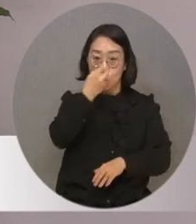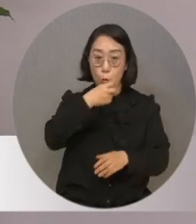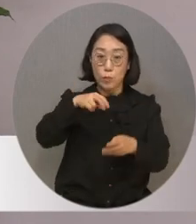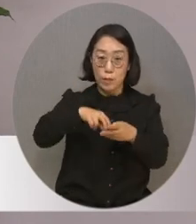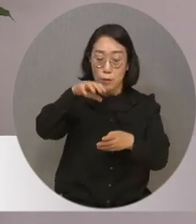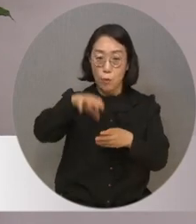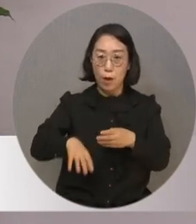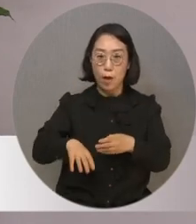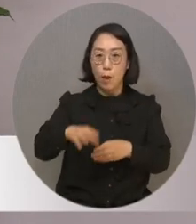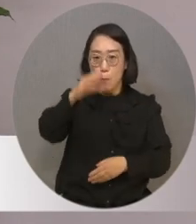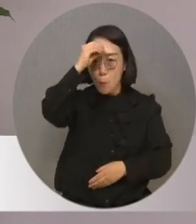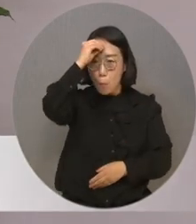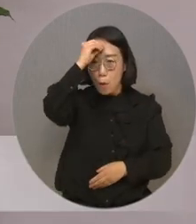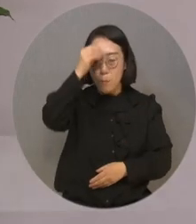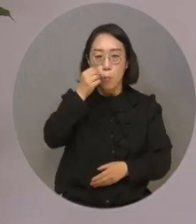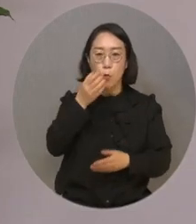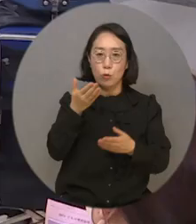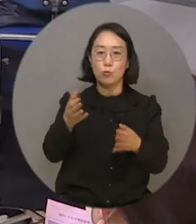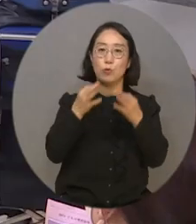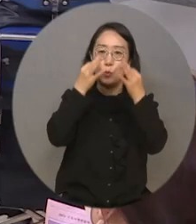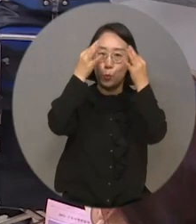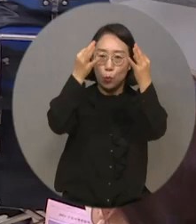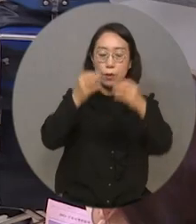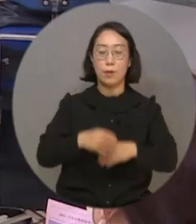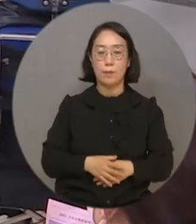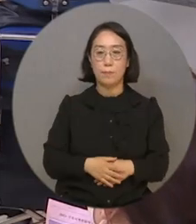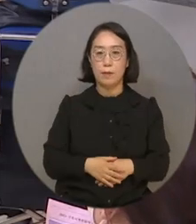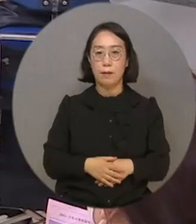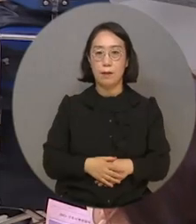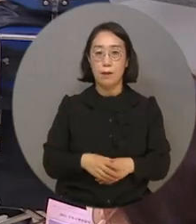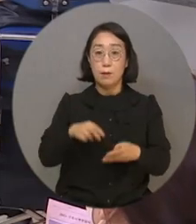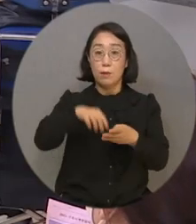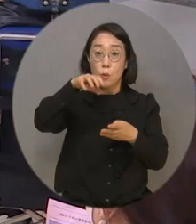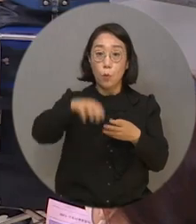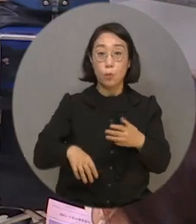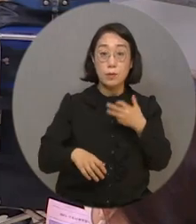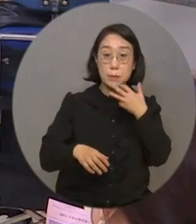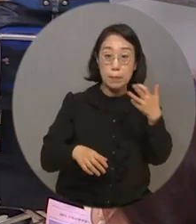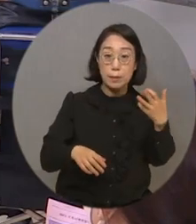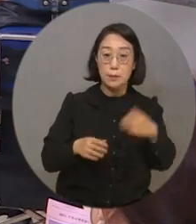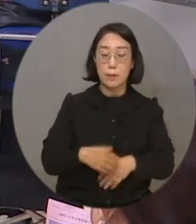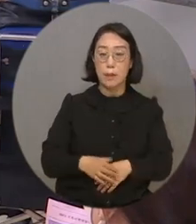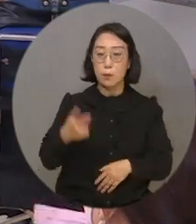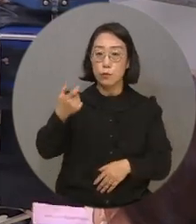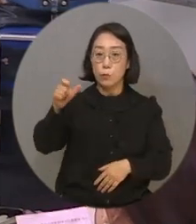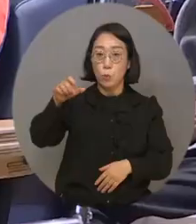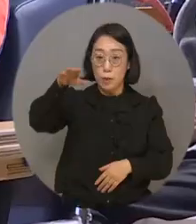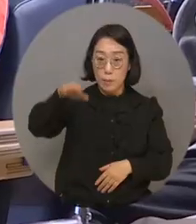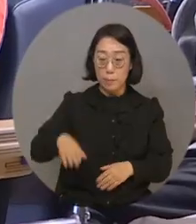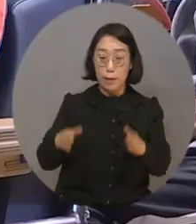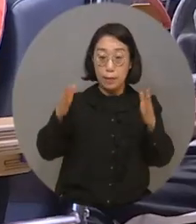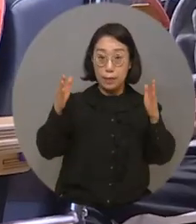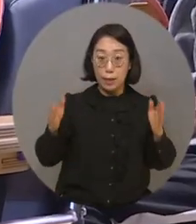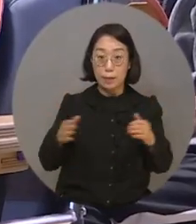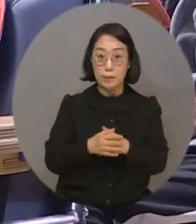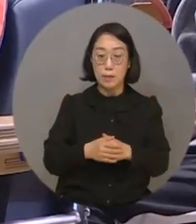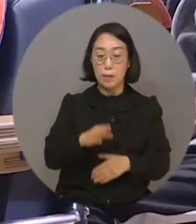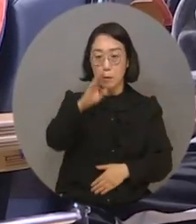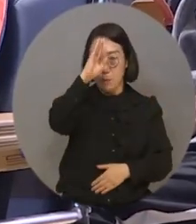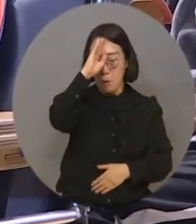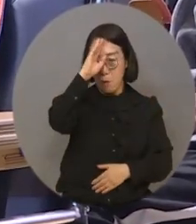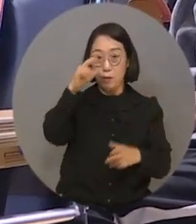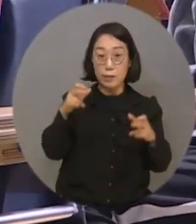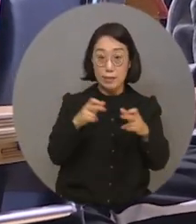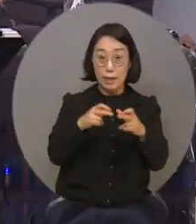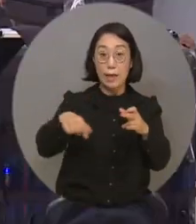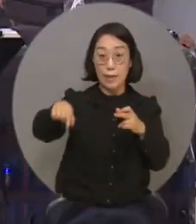있도록 최선을 다해서 지원할 것입니다 센터는 만 18세 이상 만65세 미만의 중증 뇌병변